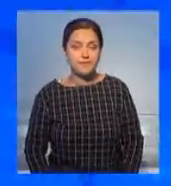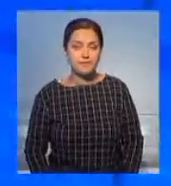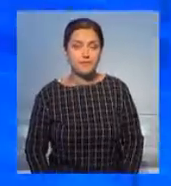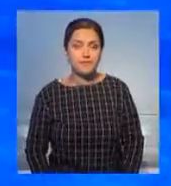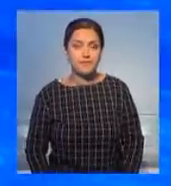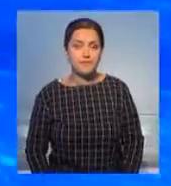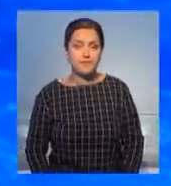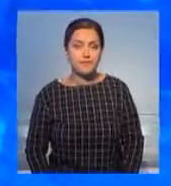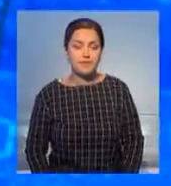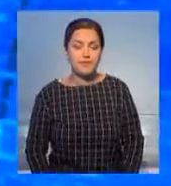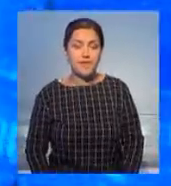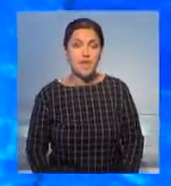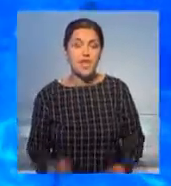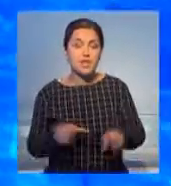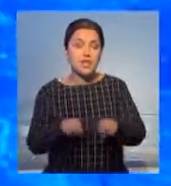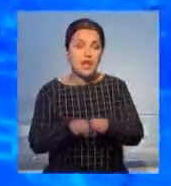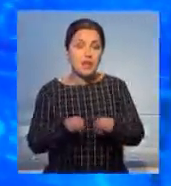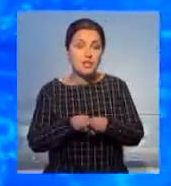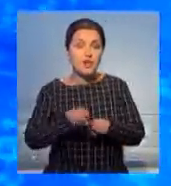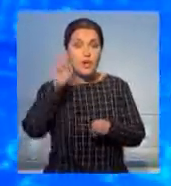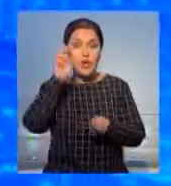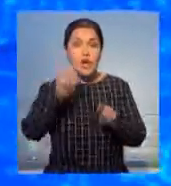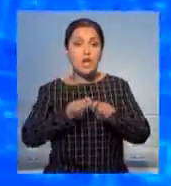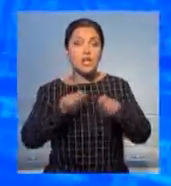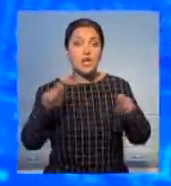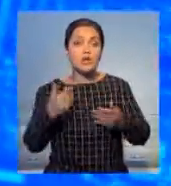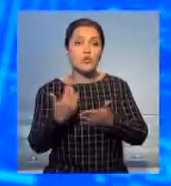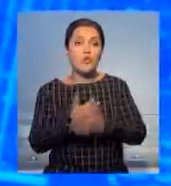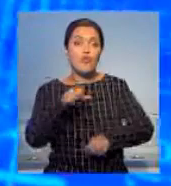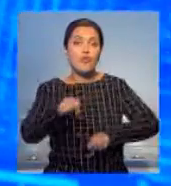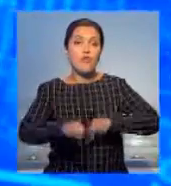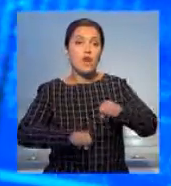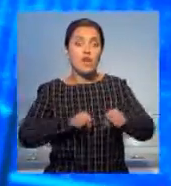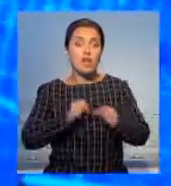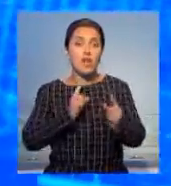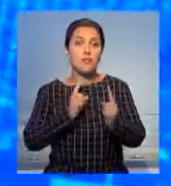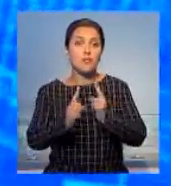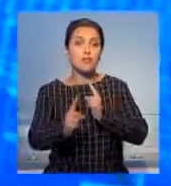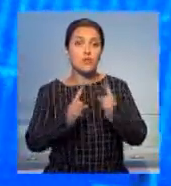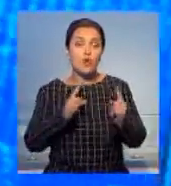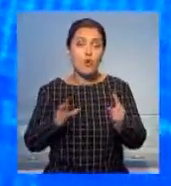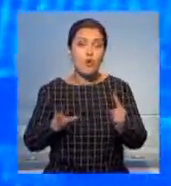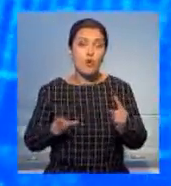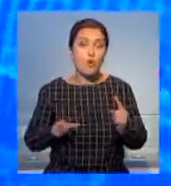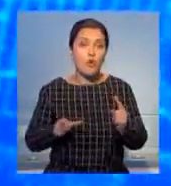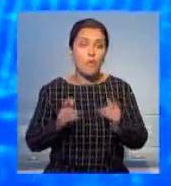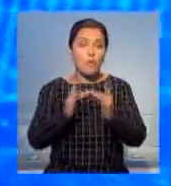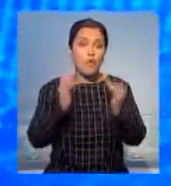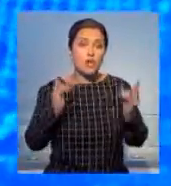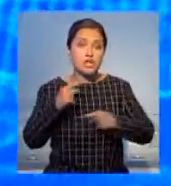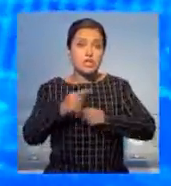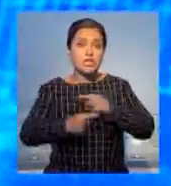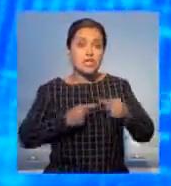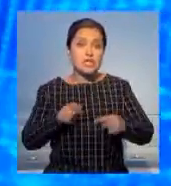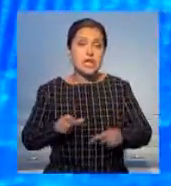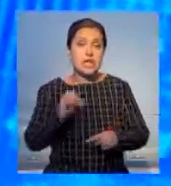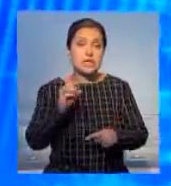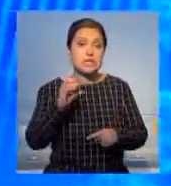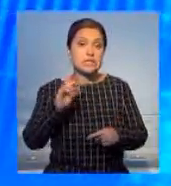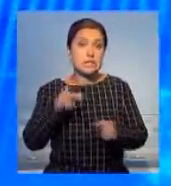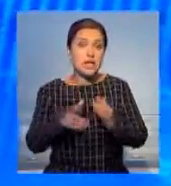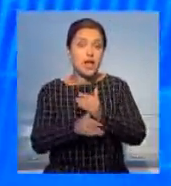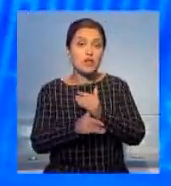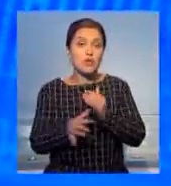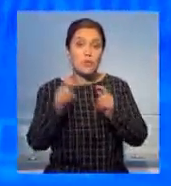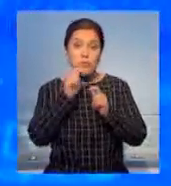память. Также глава государства открыл новый велопешеходный мост через реку Есиль, который столице подарила Атырауская область. Во время прогулки